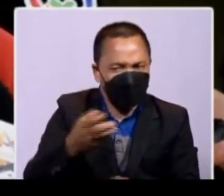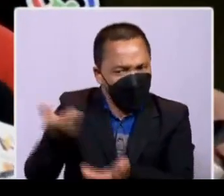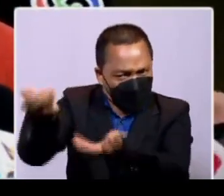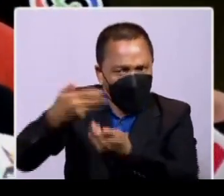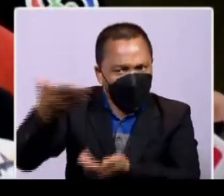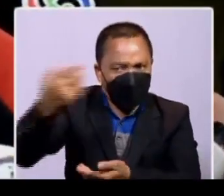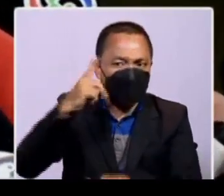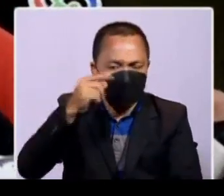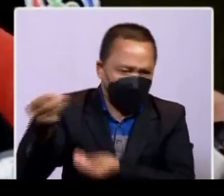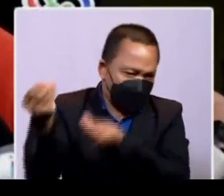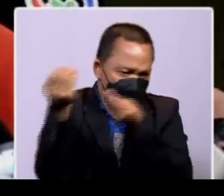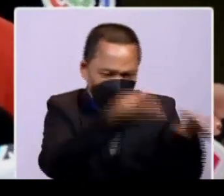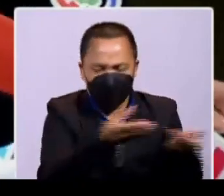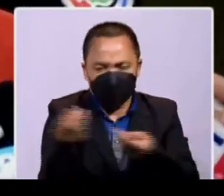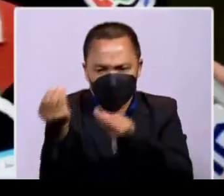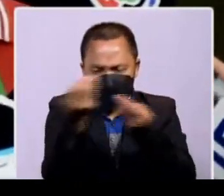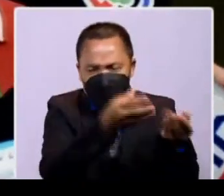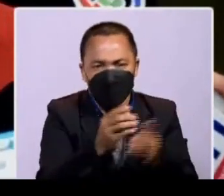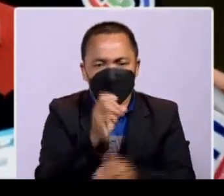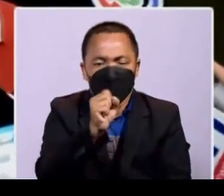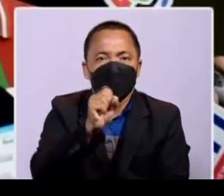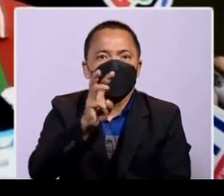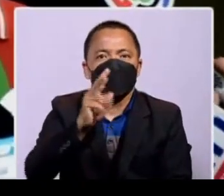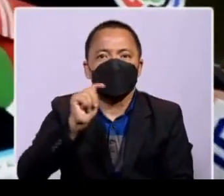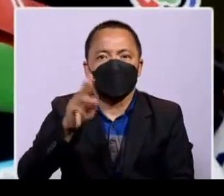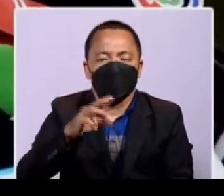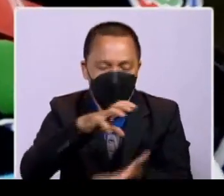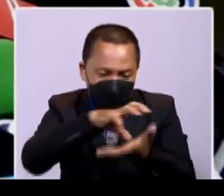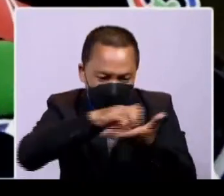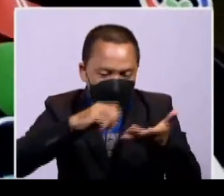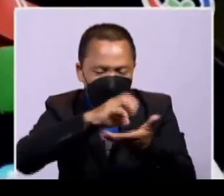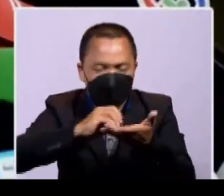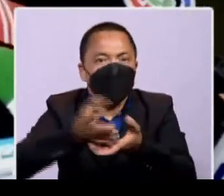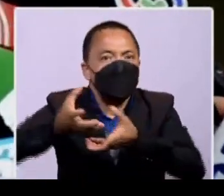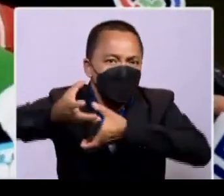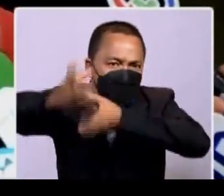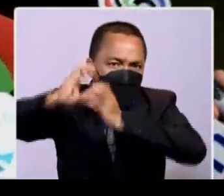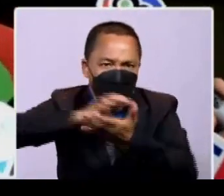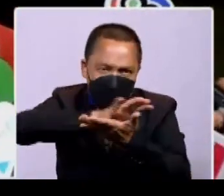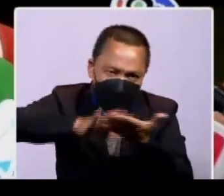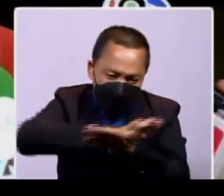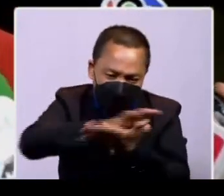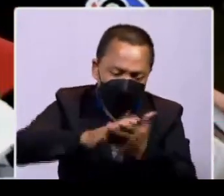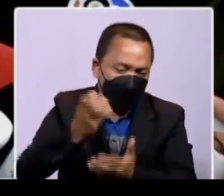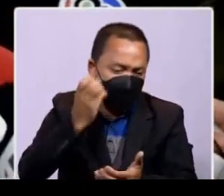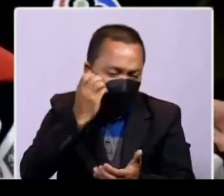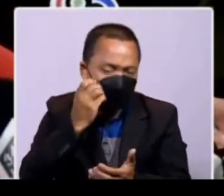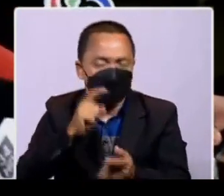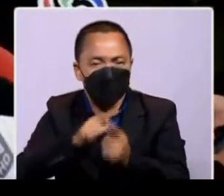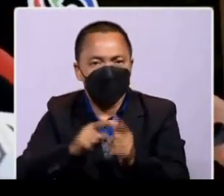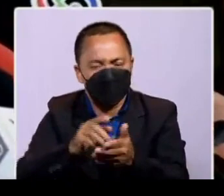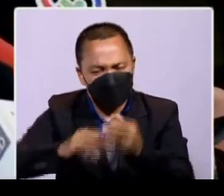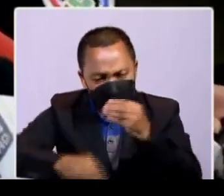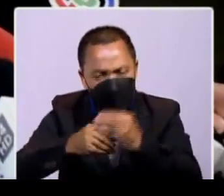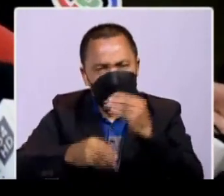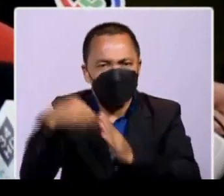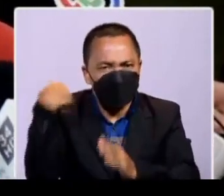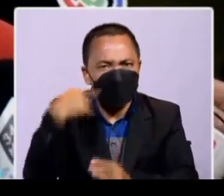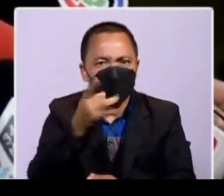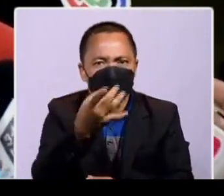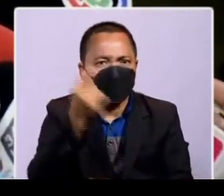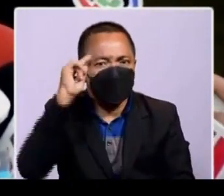งกลับมาให้คุณแม่ด้วยเพื่อให้สวท.ไปกู้ข้อมูลบางอย่างก็ไม่แน่ใจว่าในมือถือจะมีข้อมูลอะไรเพิ่มเติมอีกไหมน